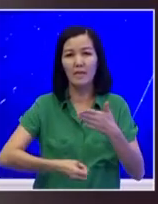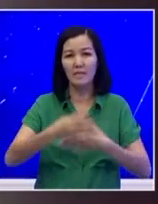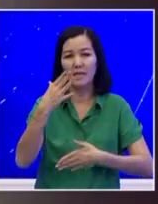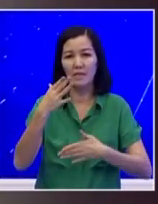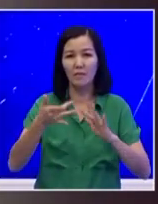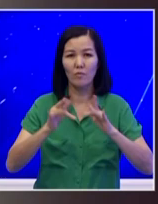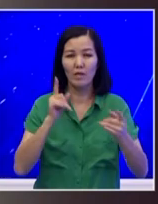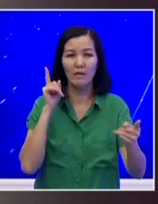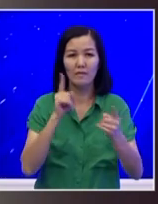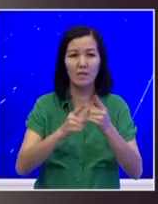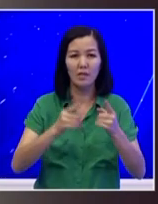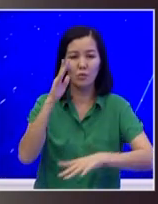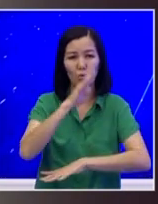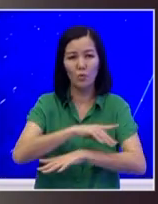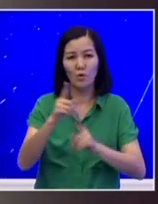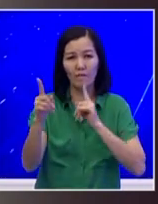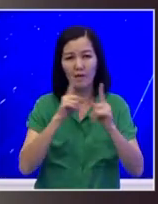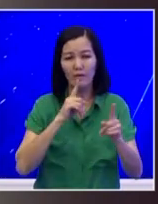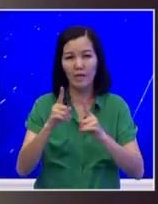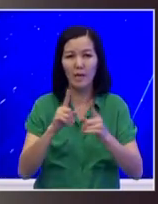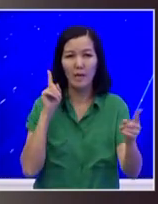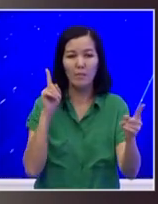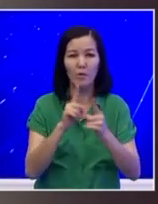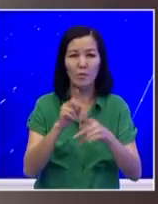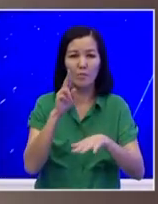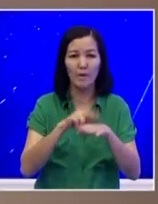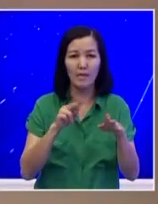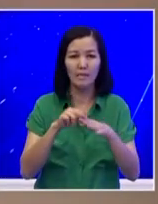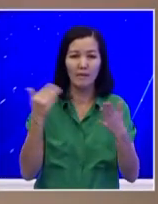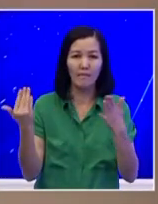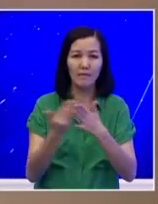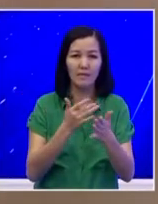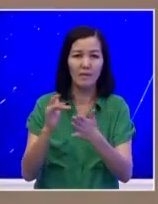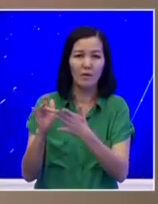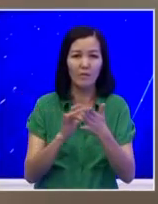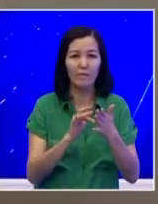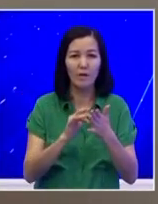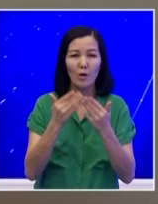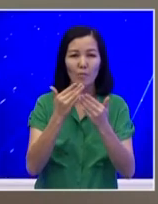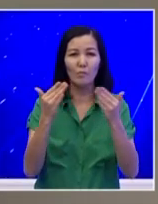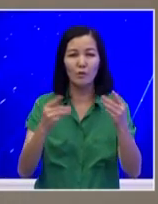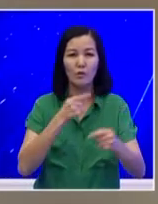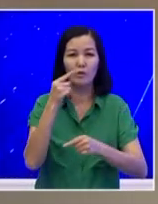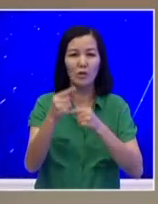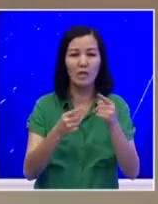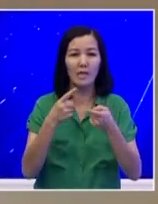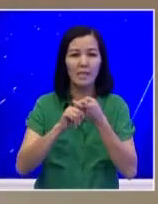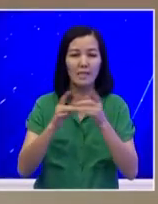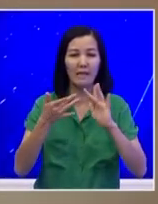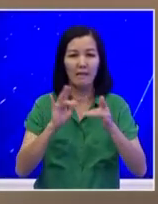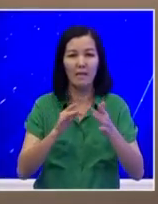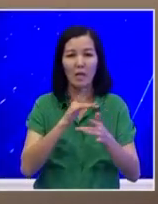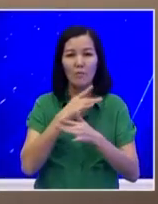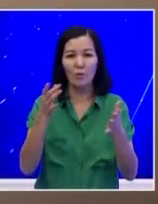интерактивных онлайн-встреч, уроков, конференций и приемов граждан полицейские возобновили экскурсии по ведомственному музею через